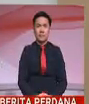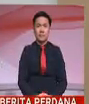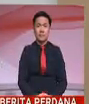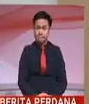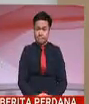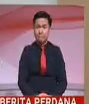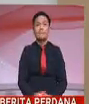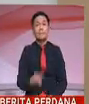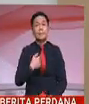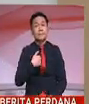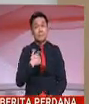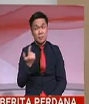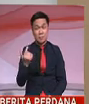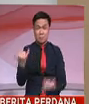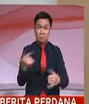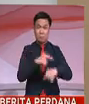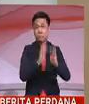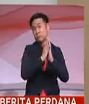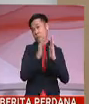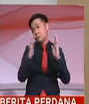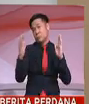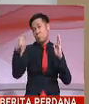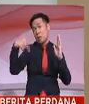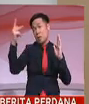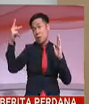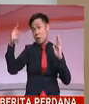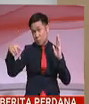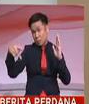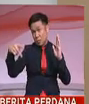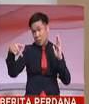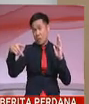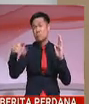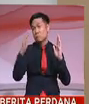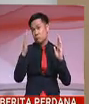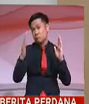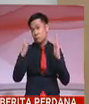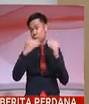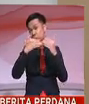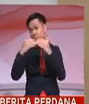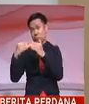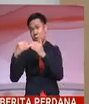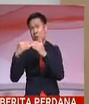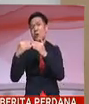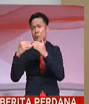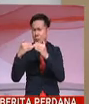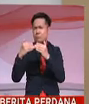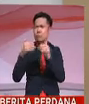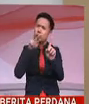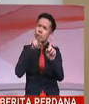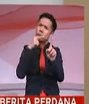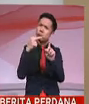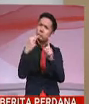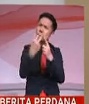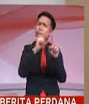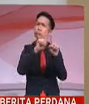Saya rasa PKP, saat A, PKP berbagai fasa ini, dia memberikan senario yang sangat berbeza untuk